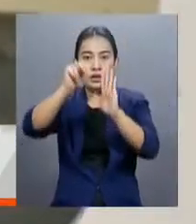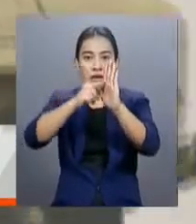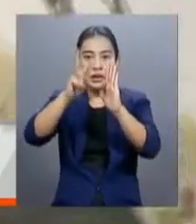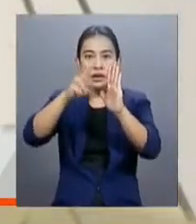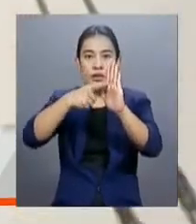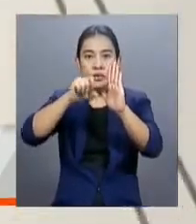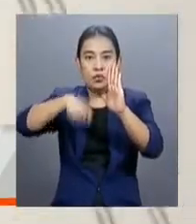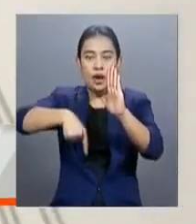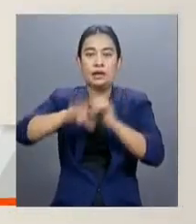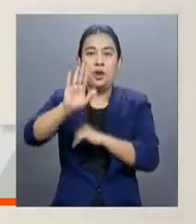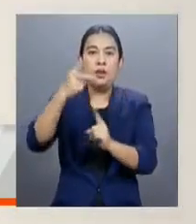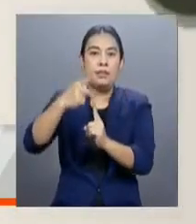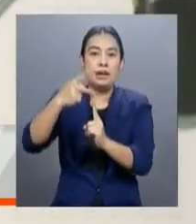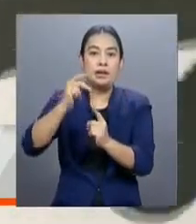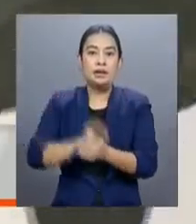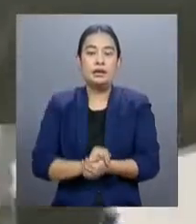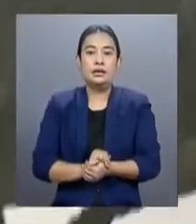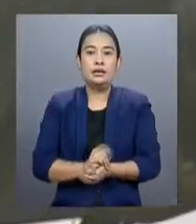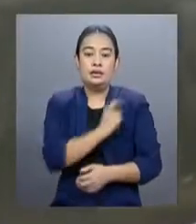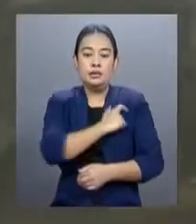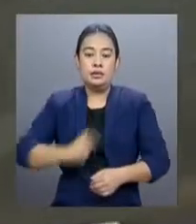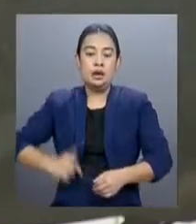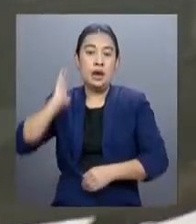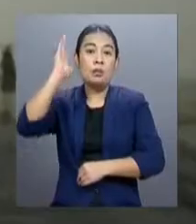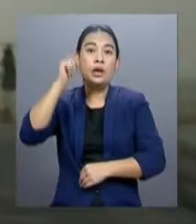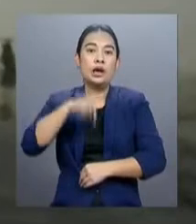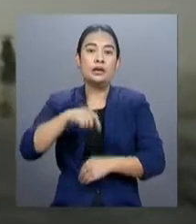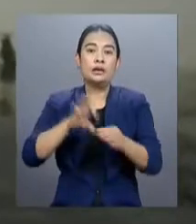ของปากีสถานและเจ้าชายโมฮัมเหม็ดบินซาเ